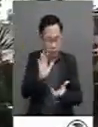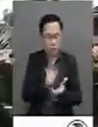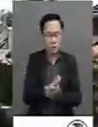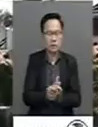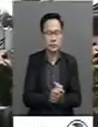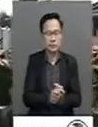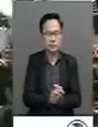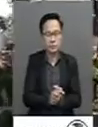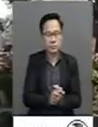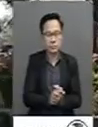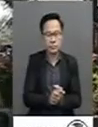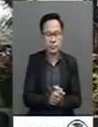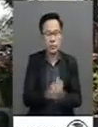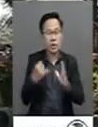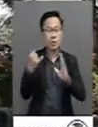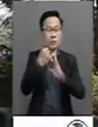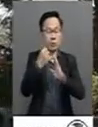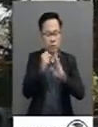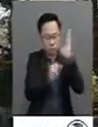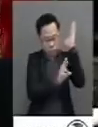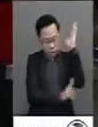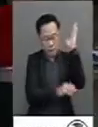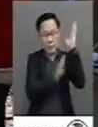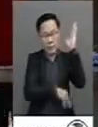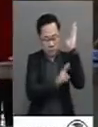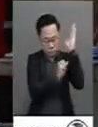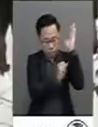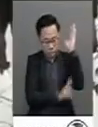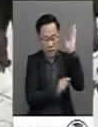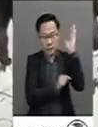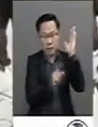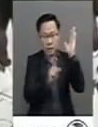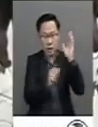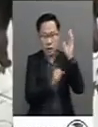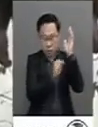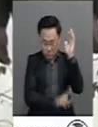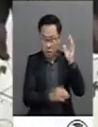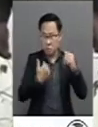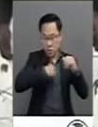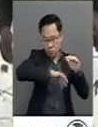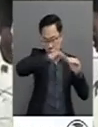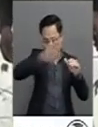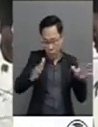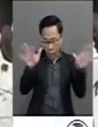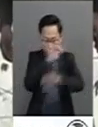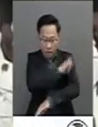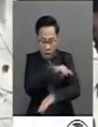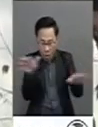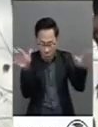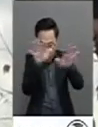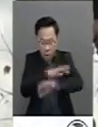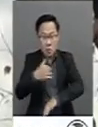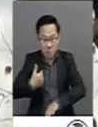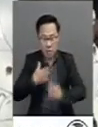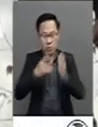คะ ส่วนที่จังหวัดสุราษฎร์ธานีเพราะว่าเราขึ้นเหนือไปแล้วเดี๋ยวไปล่องใต้กันต่อสุราษฎร์ธานีค่ะก็ปรากฏว่ามีนักท่องเที่ยวทั้งชาวไ